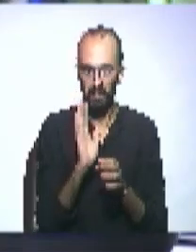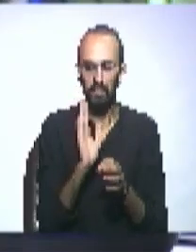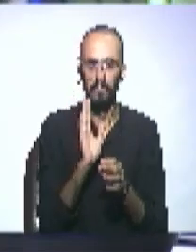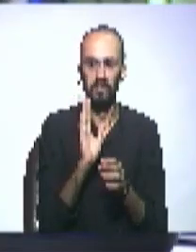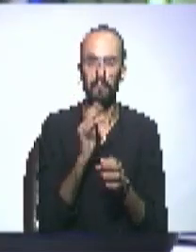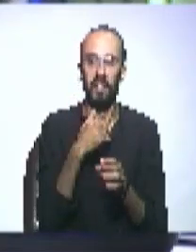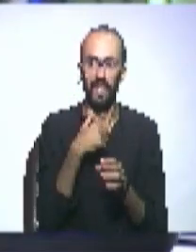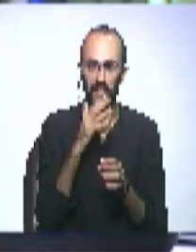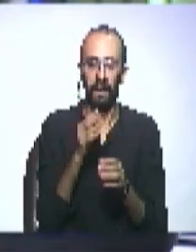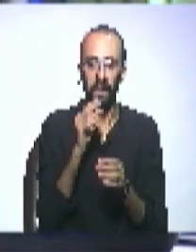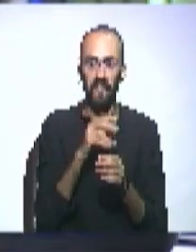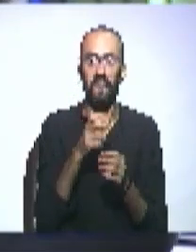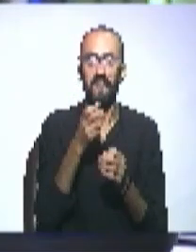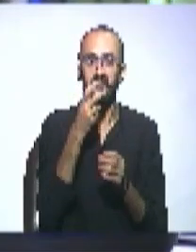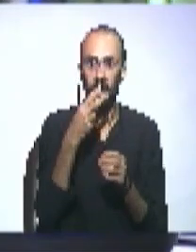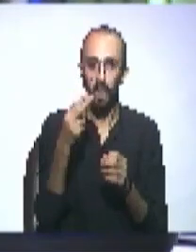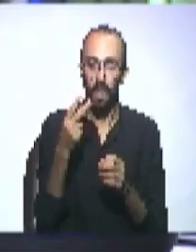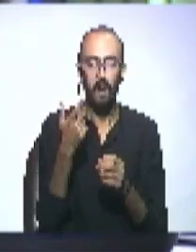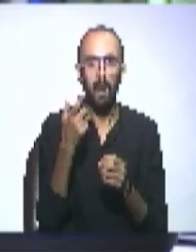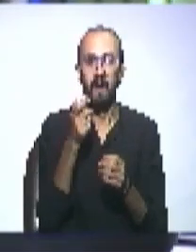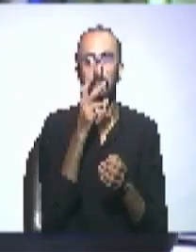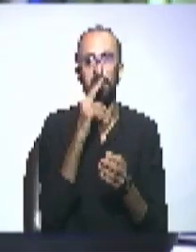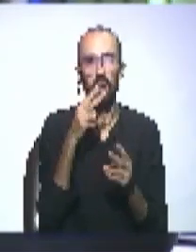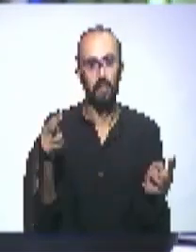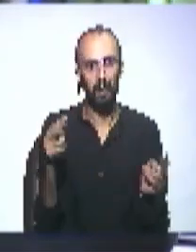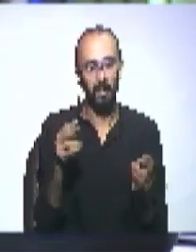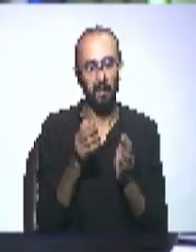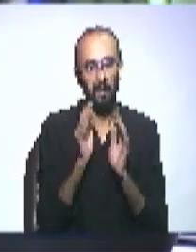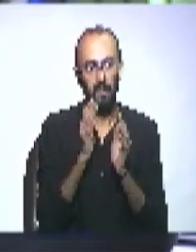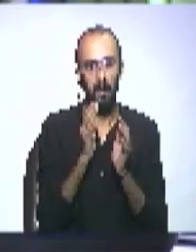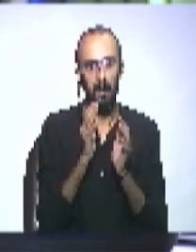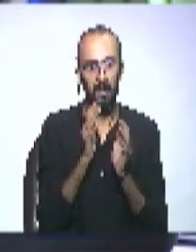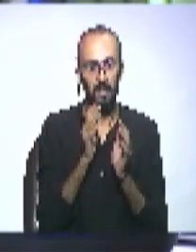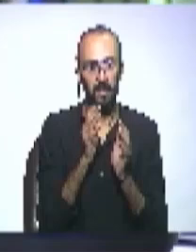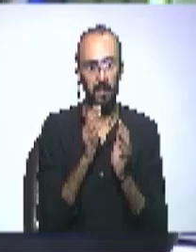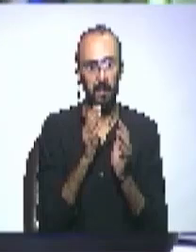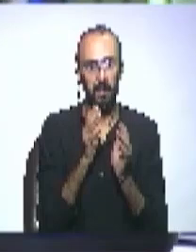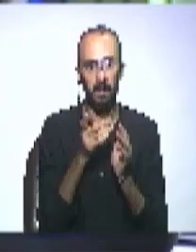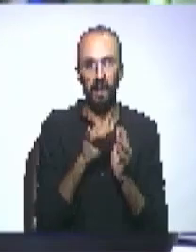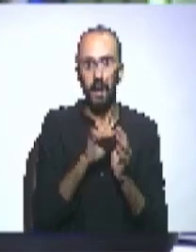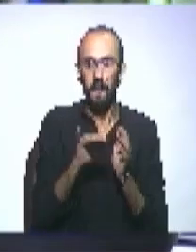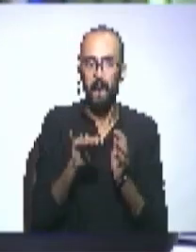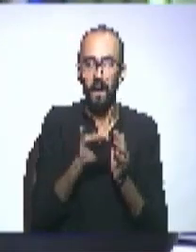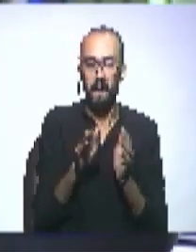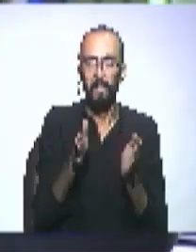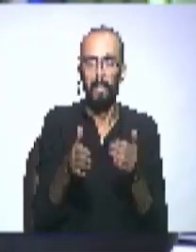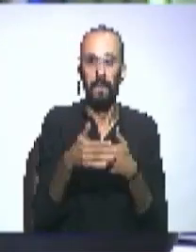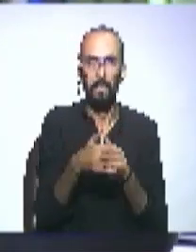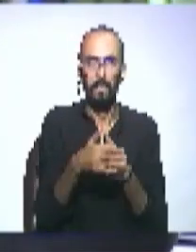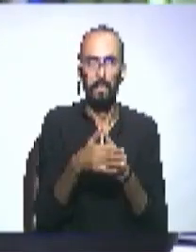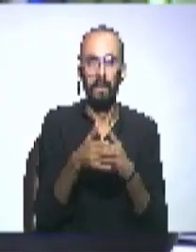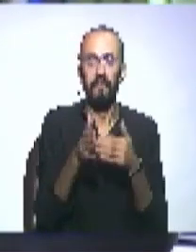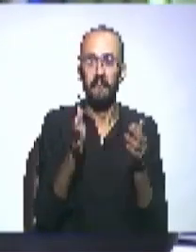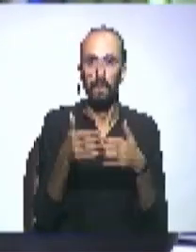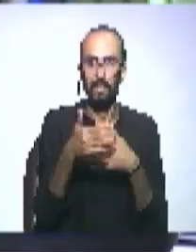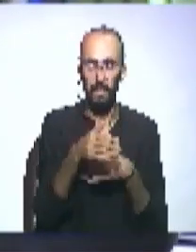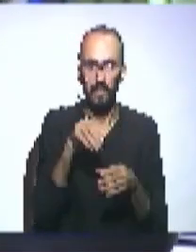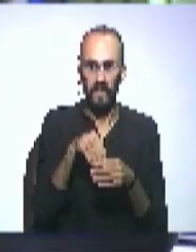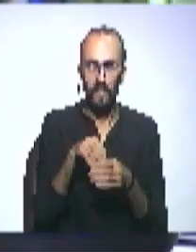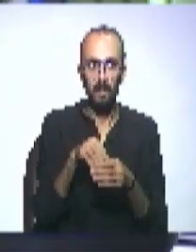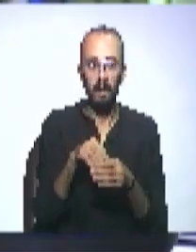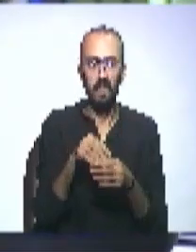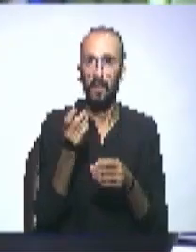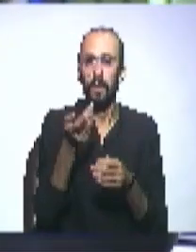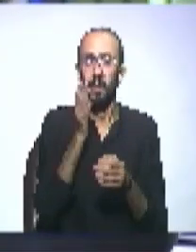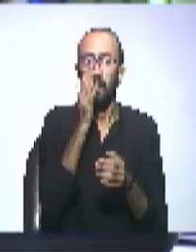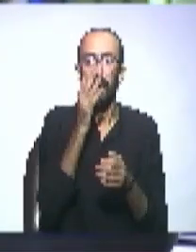ينفع ان انا احط فاكهه ولا مكسرات مثلا احط ايه؟ على ايه؟ على الهمبرجر؟ لا ولا جوه اللانش بوكس؟ جوه اللانش بوكس. فول سوداني.